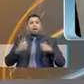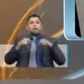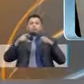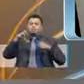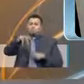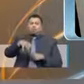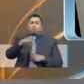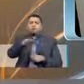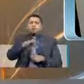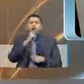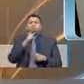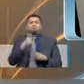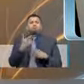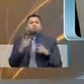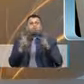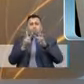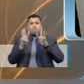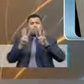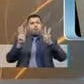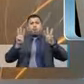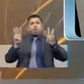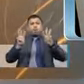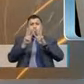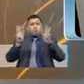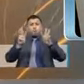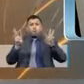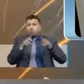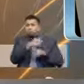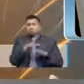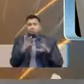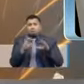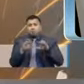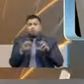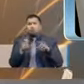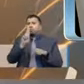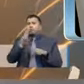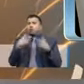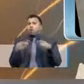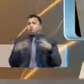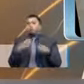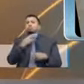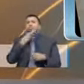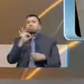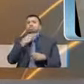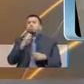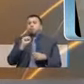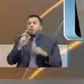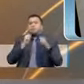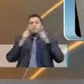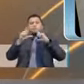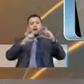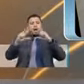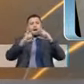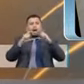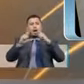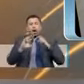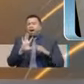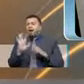المنصة هذه تتكلم عن كل التكنولوجيا الجديدة اللي حصلت في القطاع المصرفي من